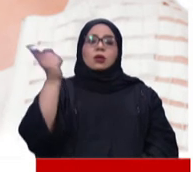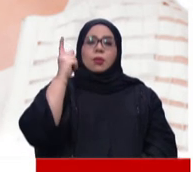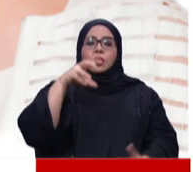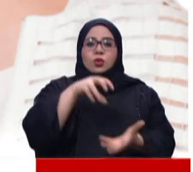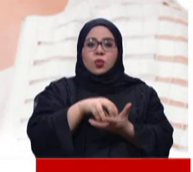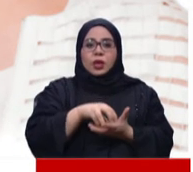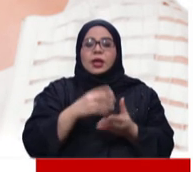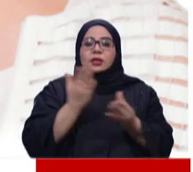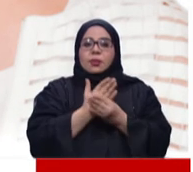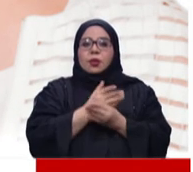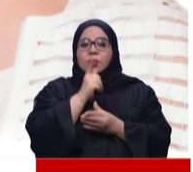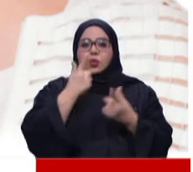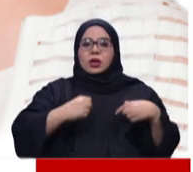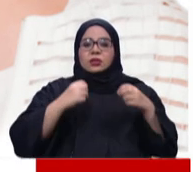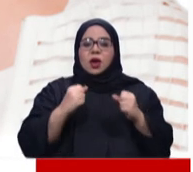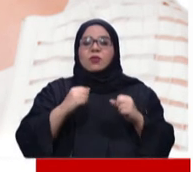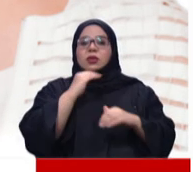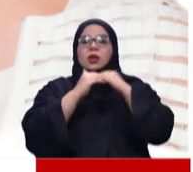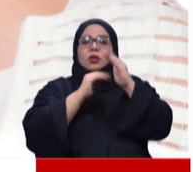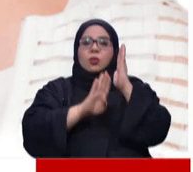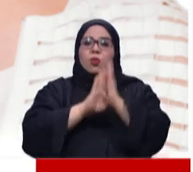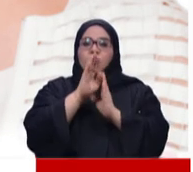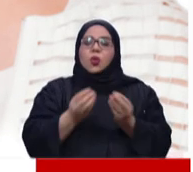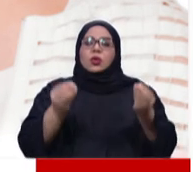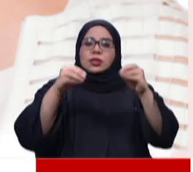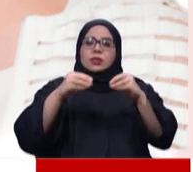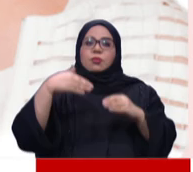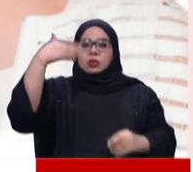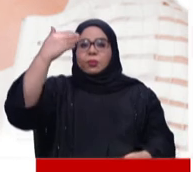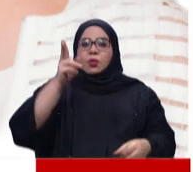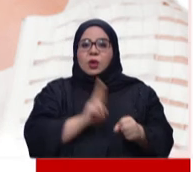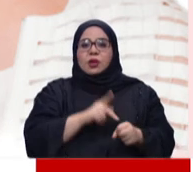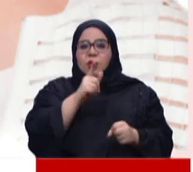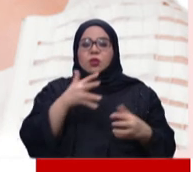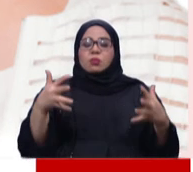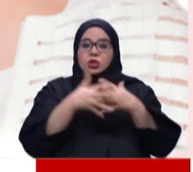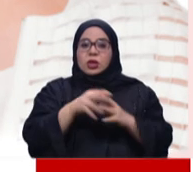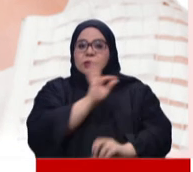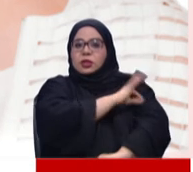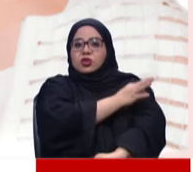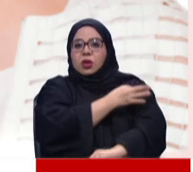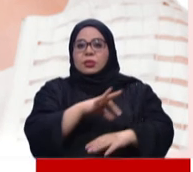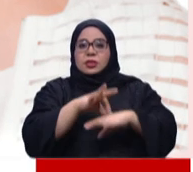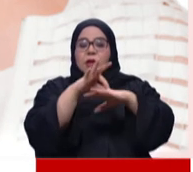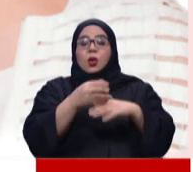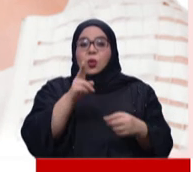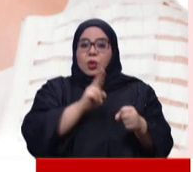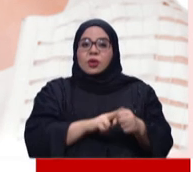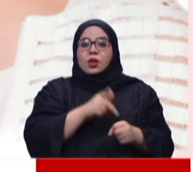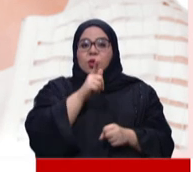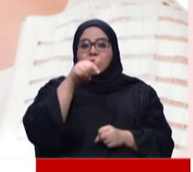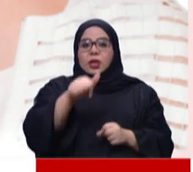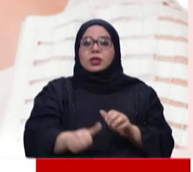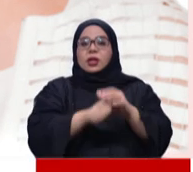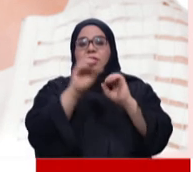دول العالم من أجل التعافي والتقدم نحو المستقبل من خلال مشاركة التجارب الإنسانية. كما